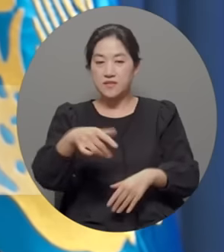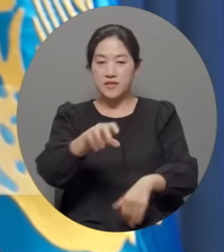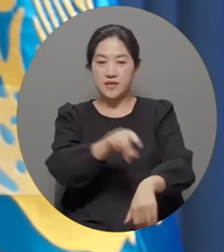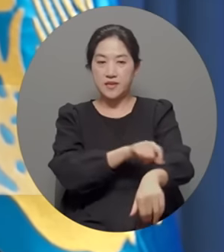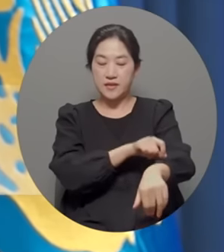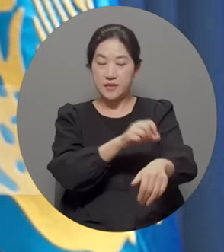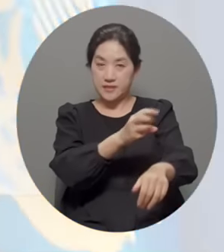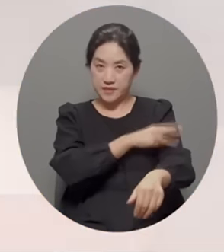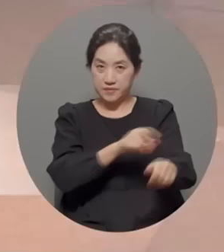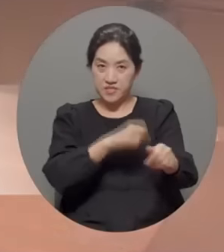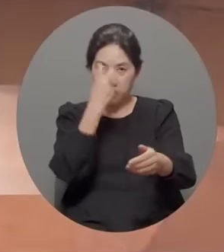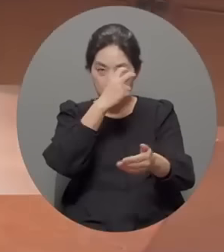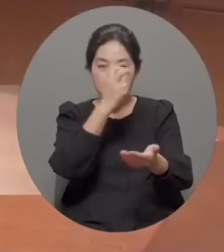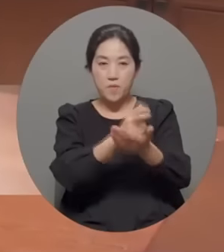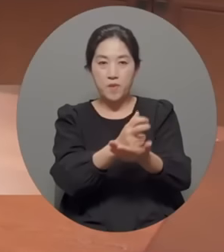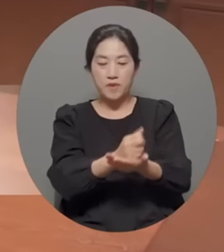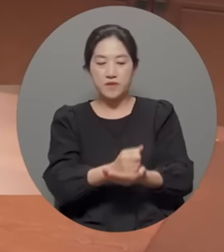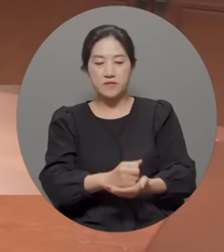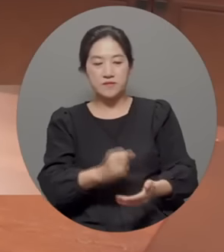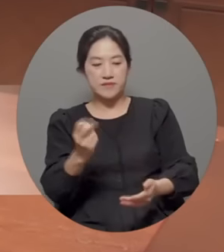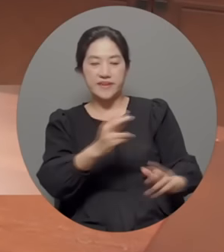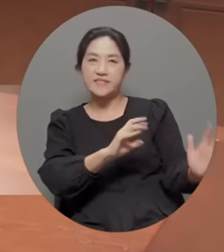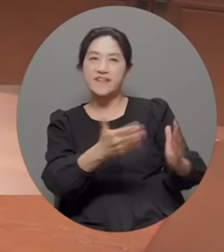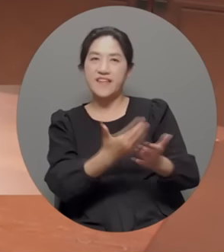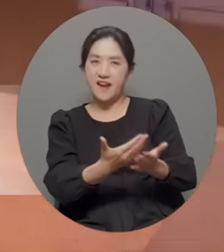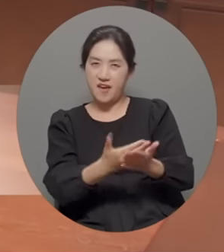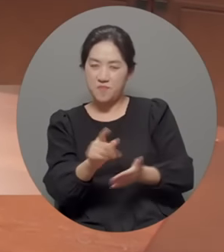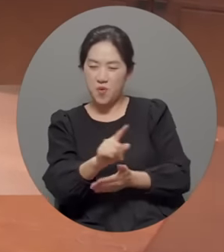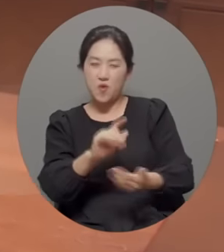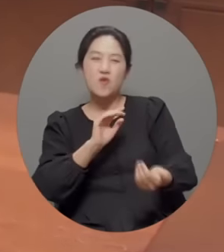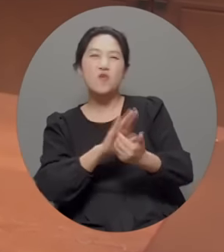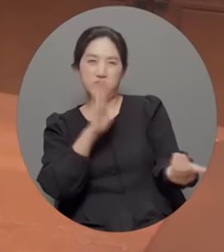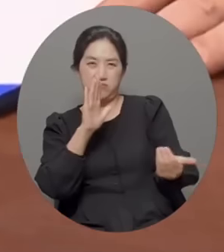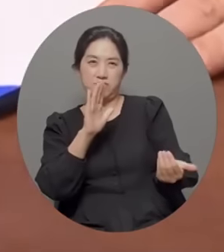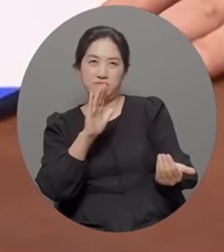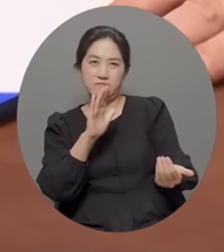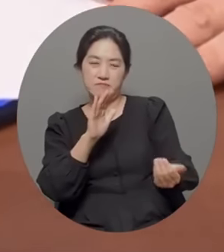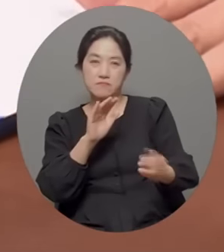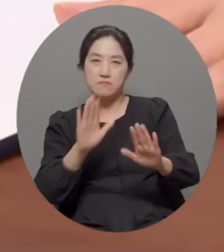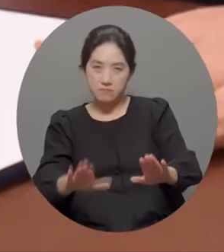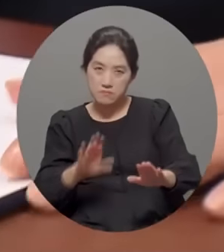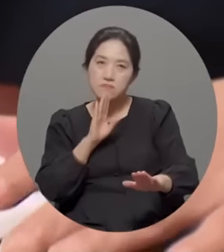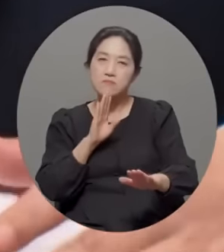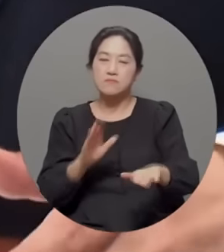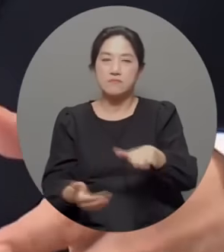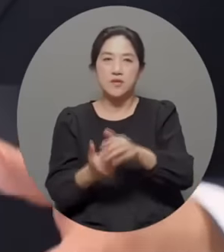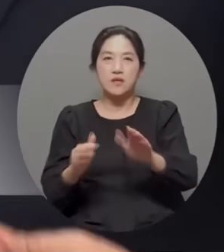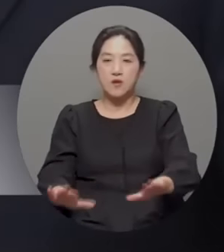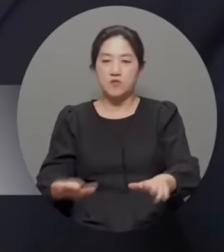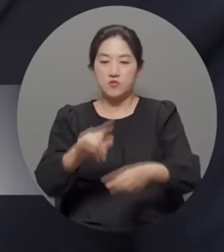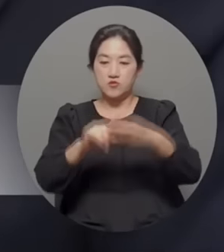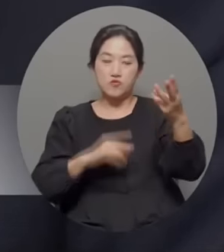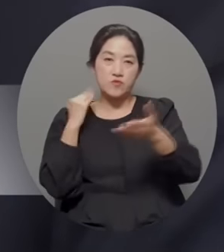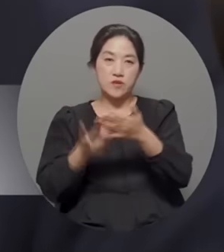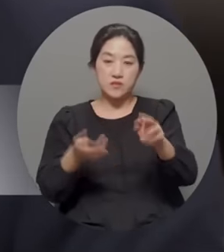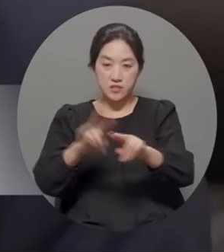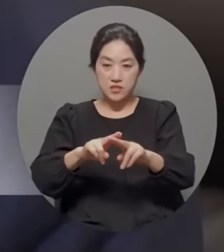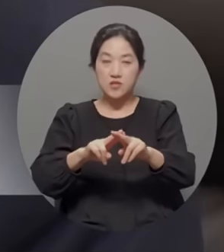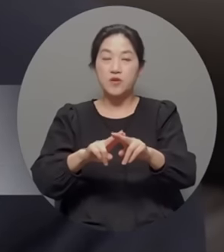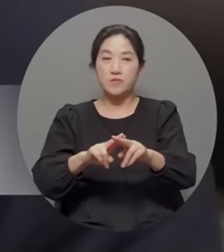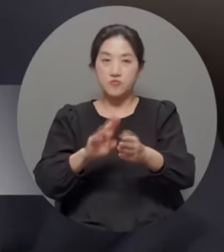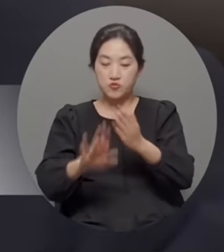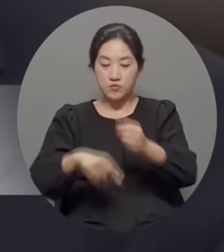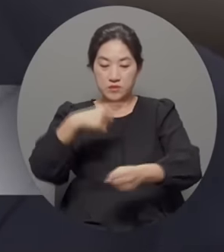대해 제2요구권, 이른바 거부권을 행사했습니다. 윤 대통령이 취임 이후 2년 열 하루